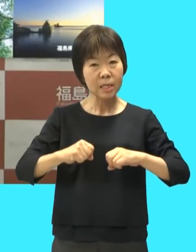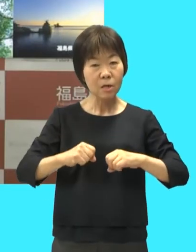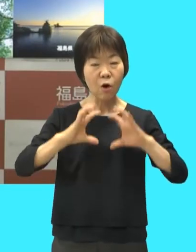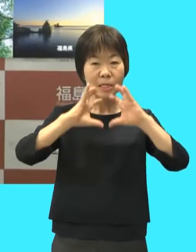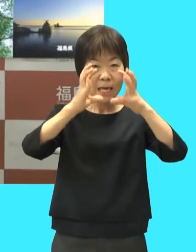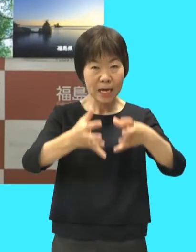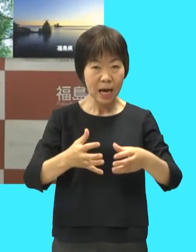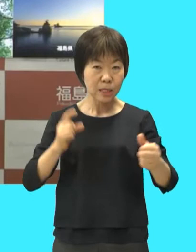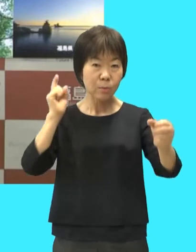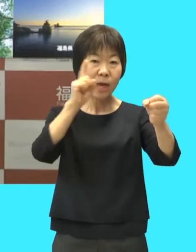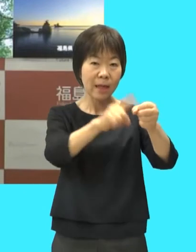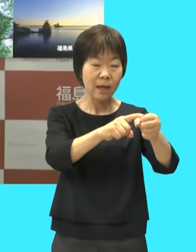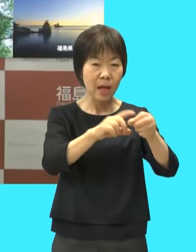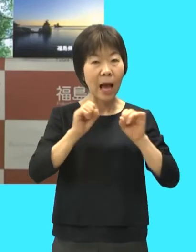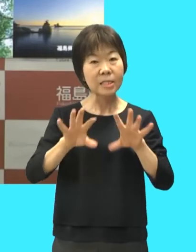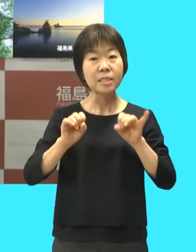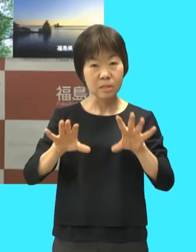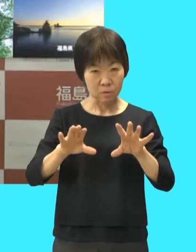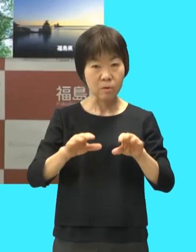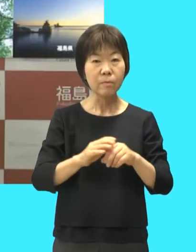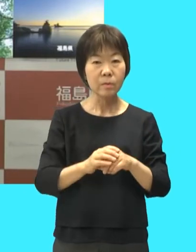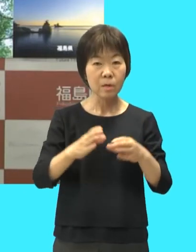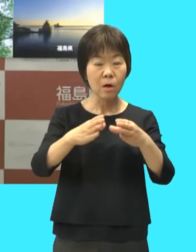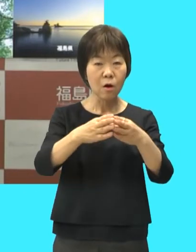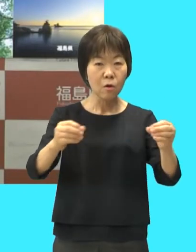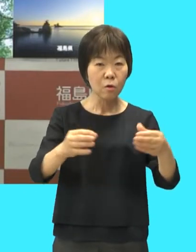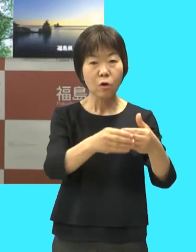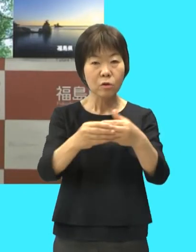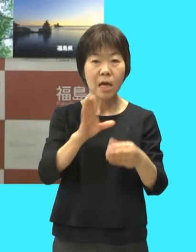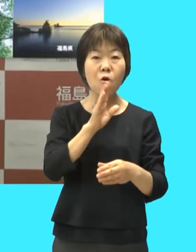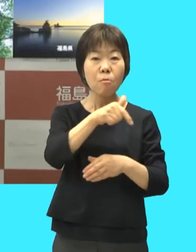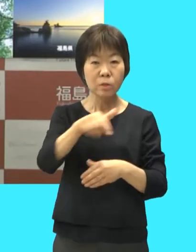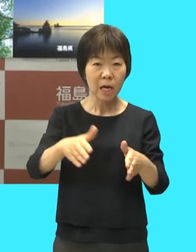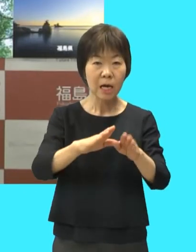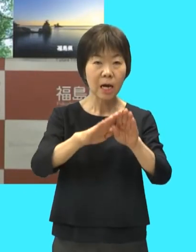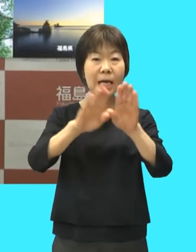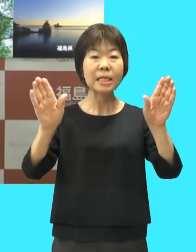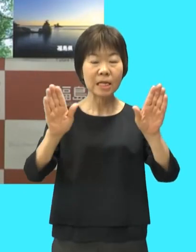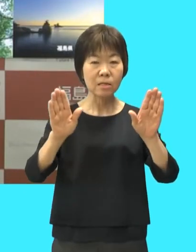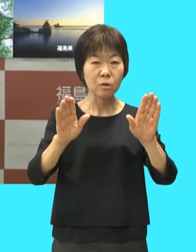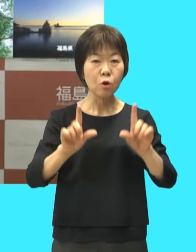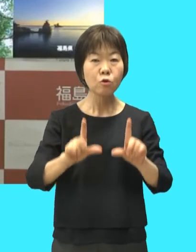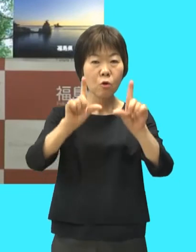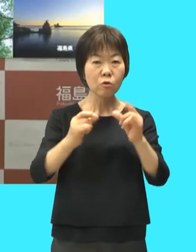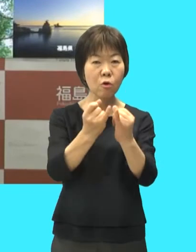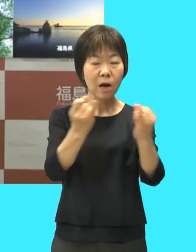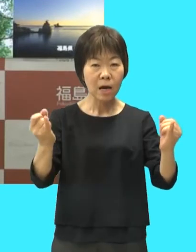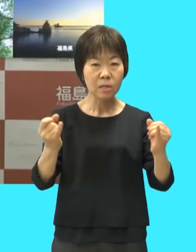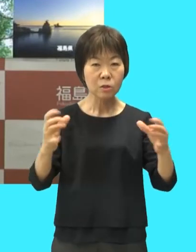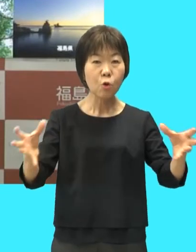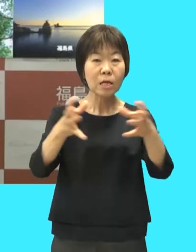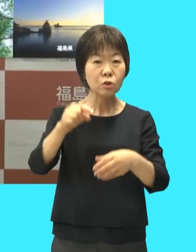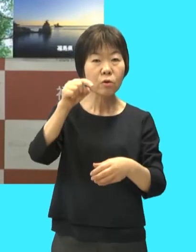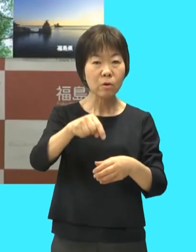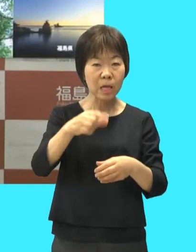向けて発信することです。国連本部で開催される東京ガールズコレクションにおいて福島